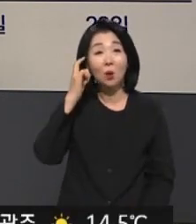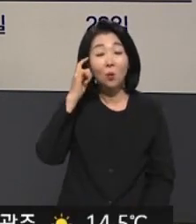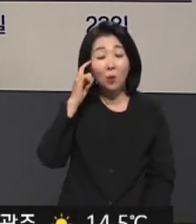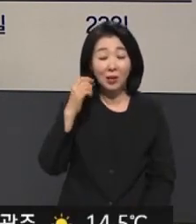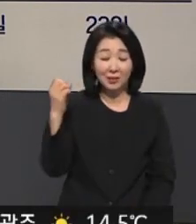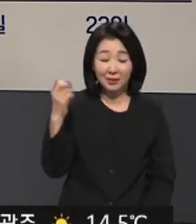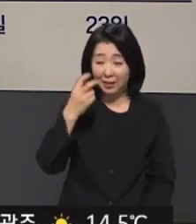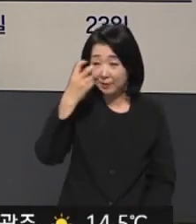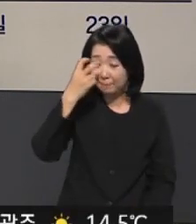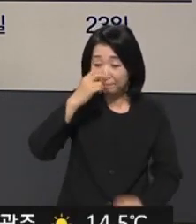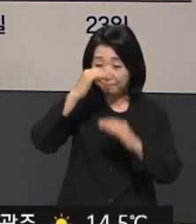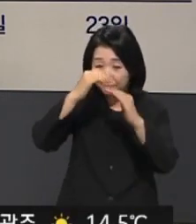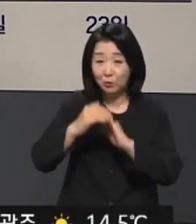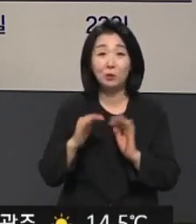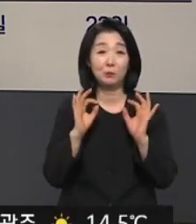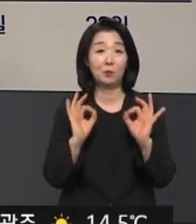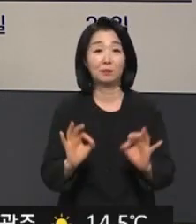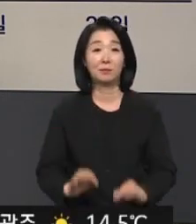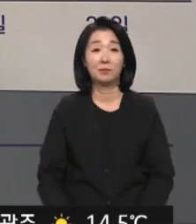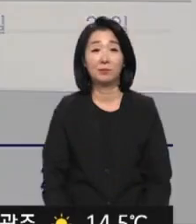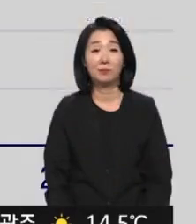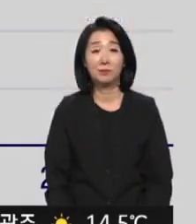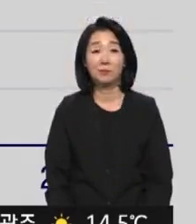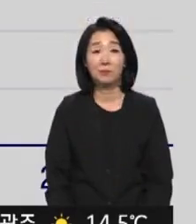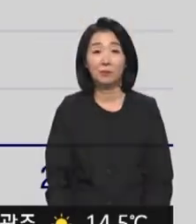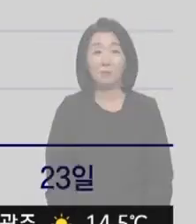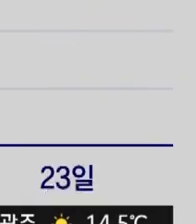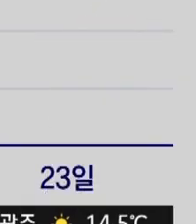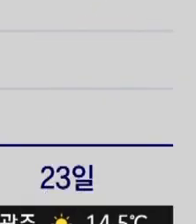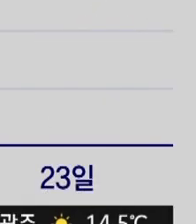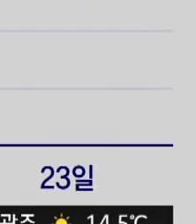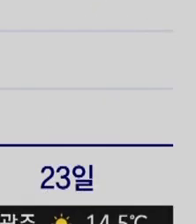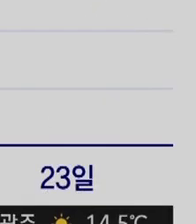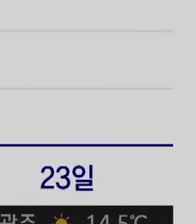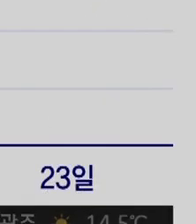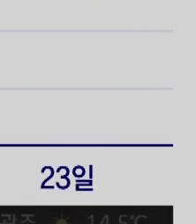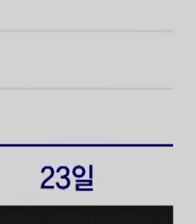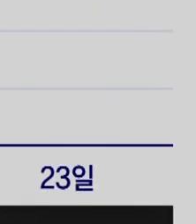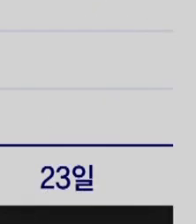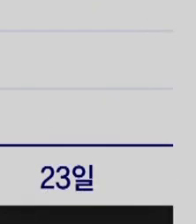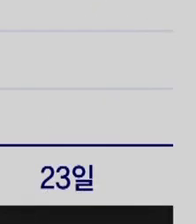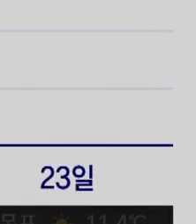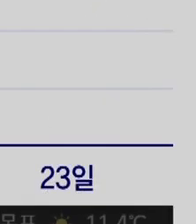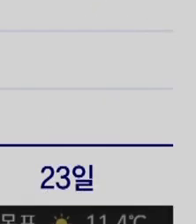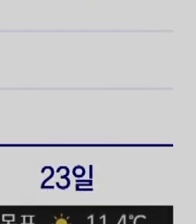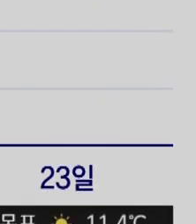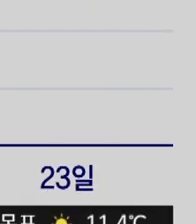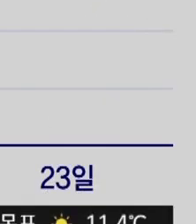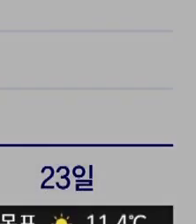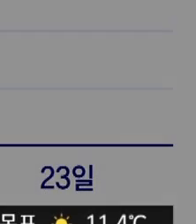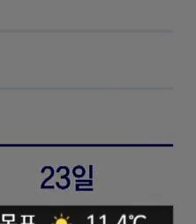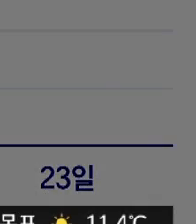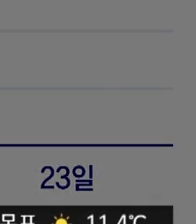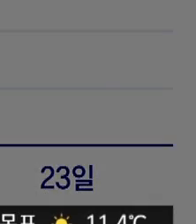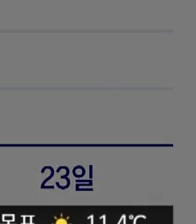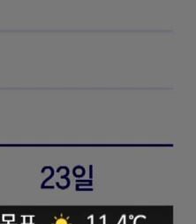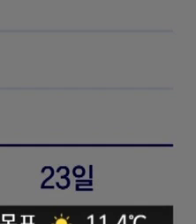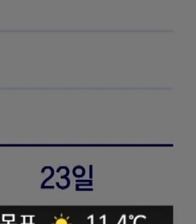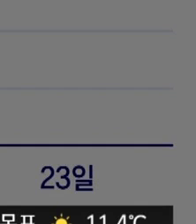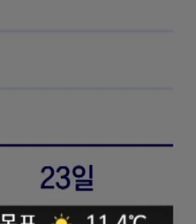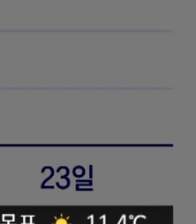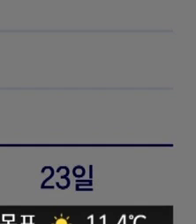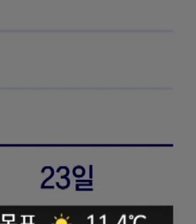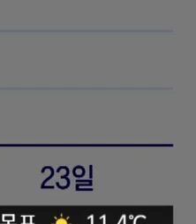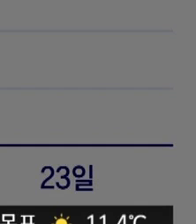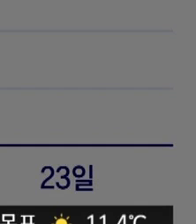다시 리얼미터 정례조사 결과로 돌아가서요. 일간지표로 따지면 17일, 그러니까 지난주 금요일